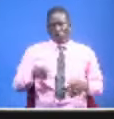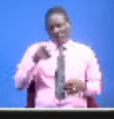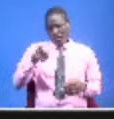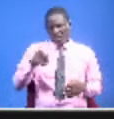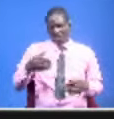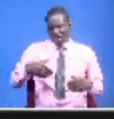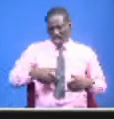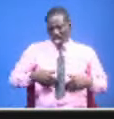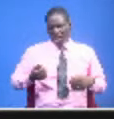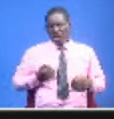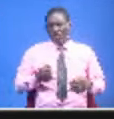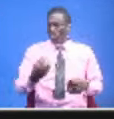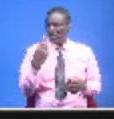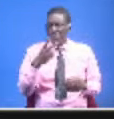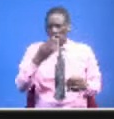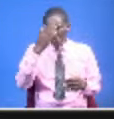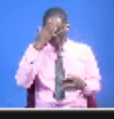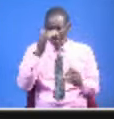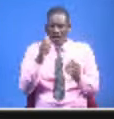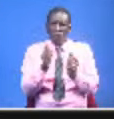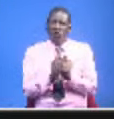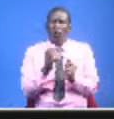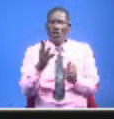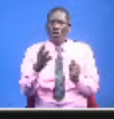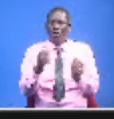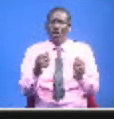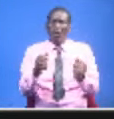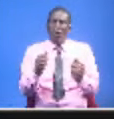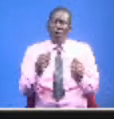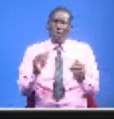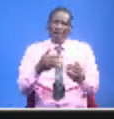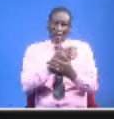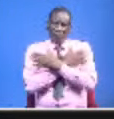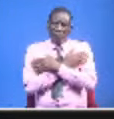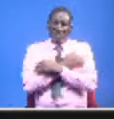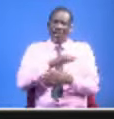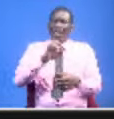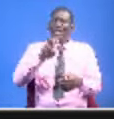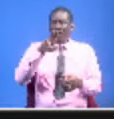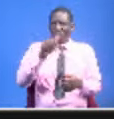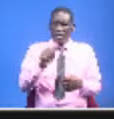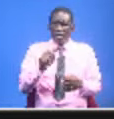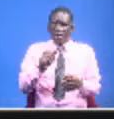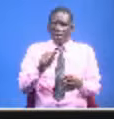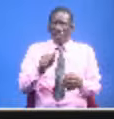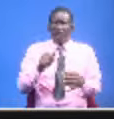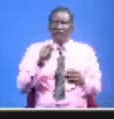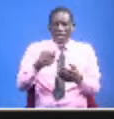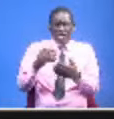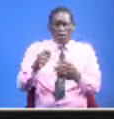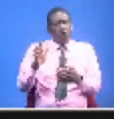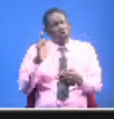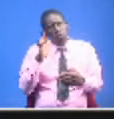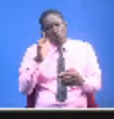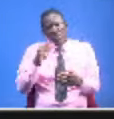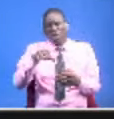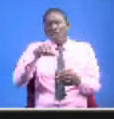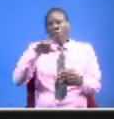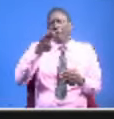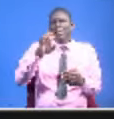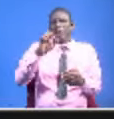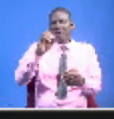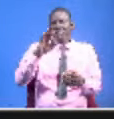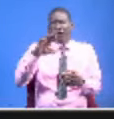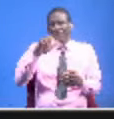Jumatatu tarehe 14 na rafiki yake Feva Mwende katika chumba cha kukodi katika eneo la Biafra huko